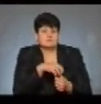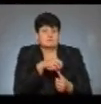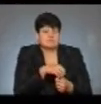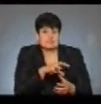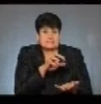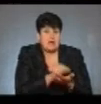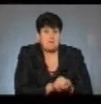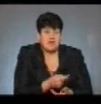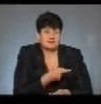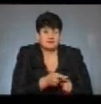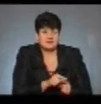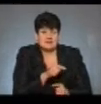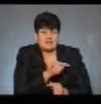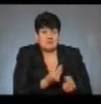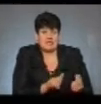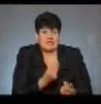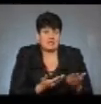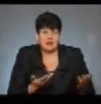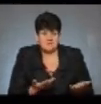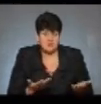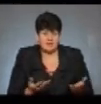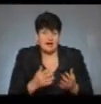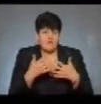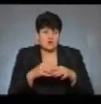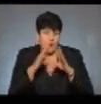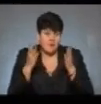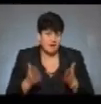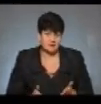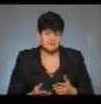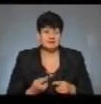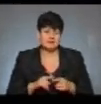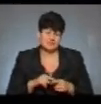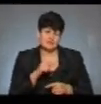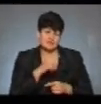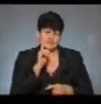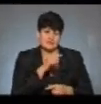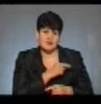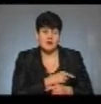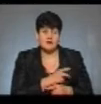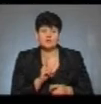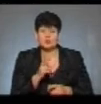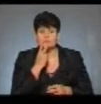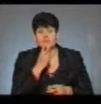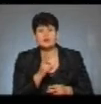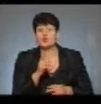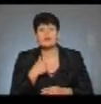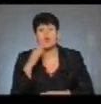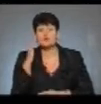незаконними іграми і ігровими автоматами. Вони це, напевно, все знають. От подивитися, хто не